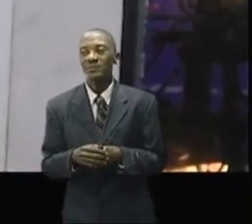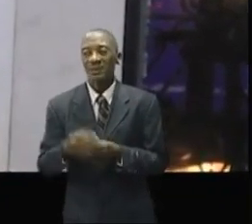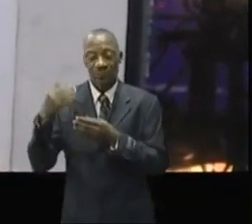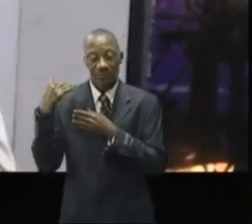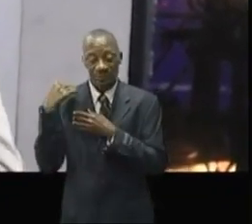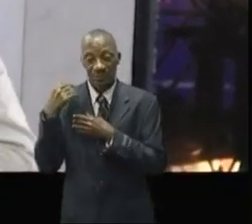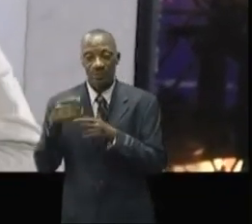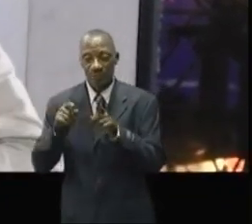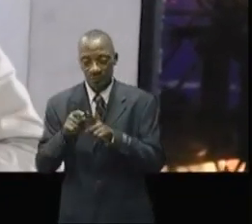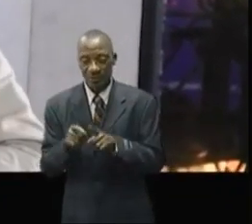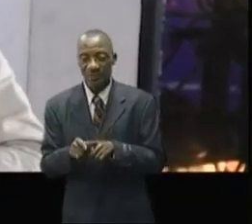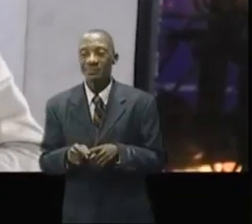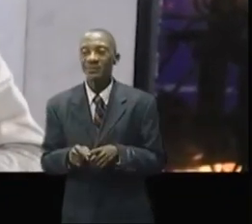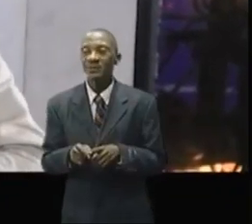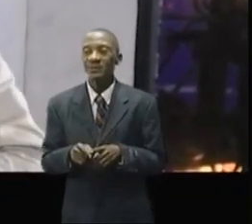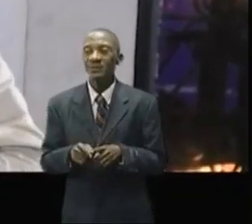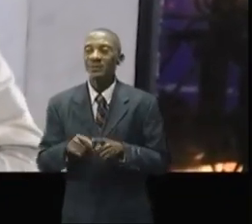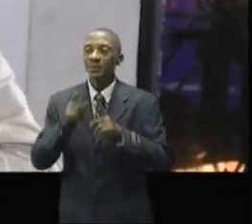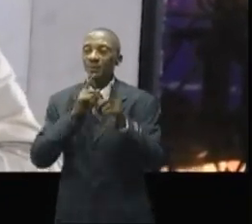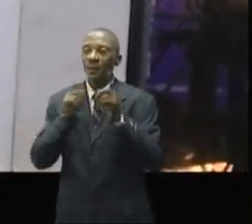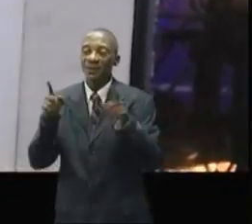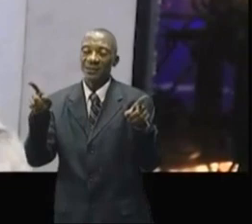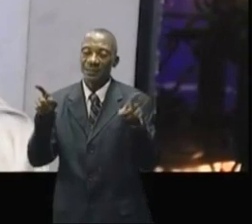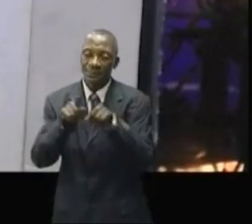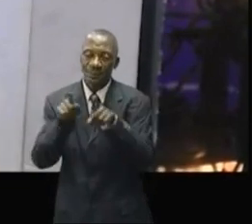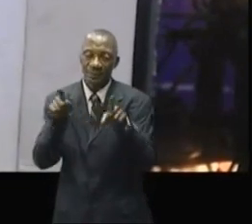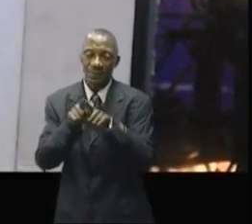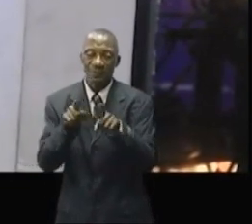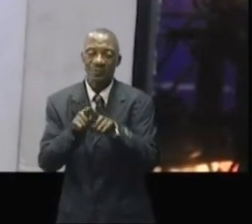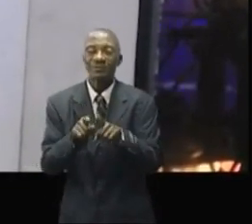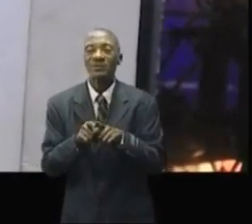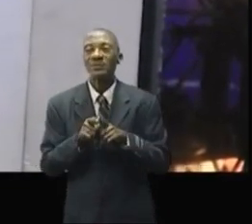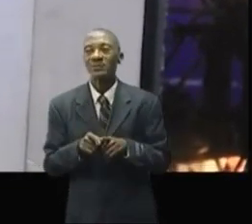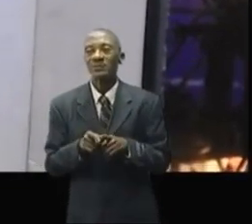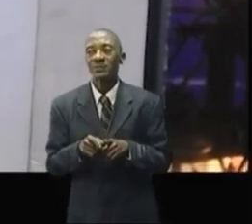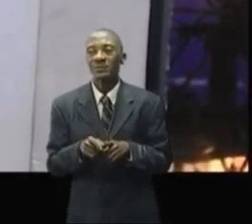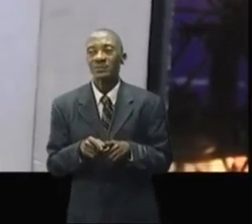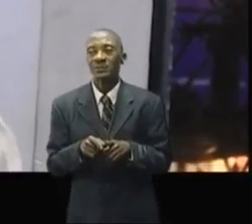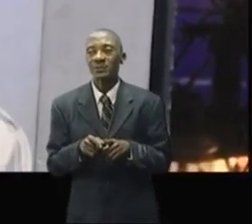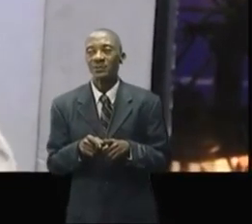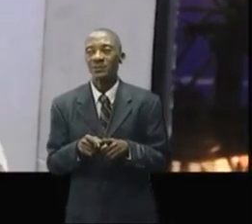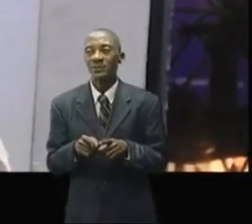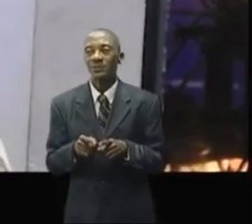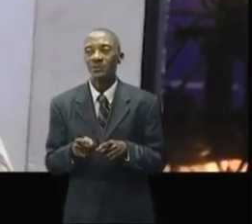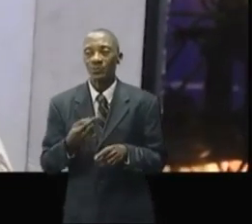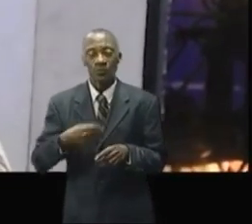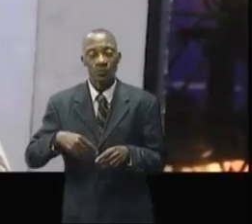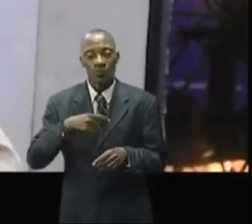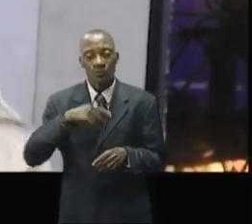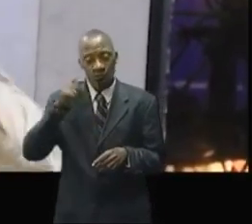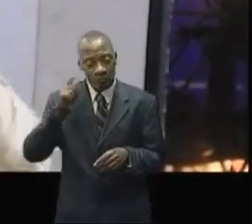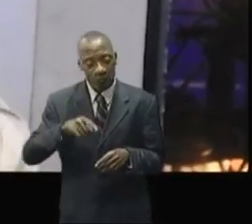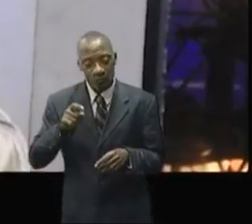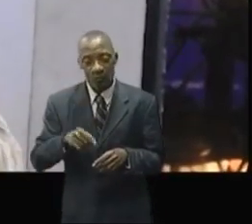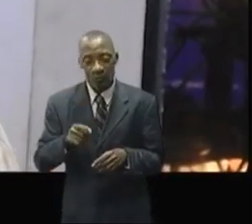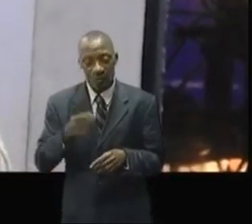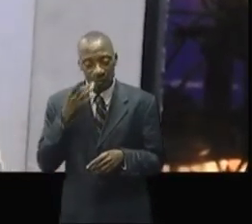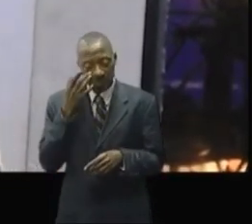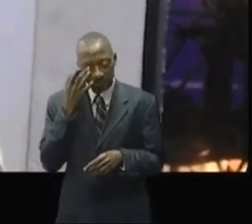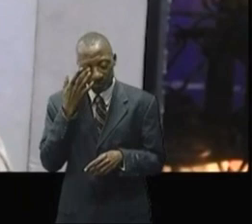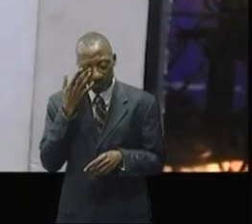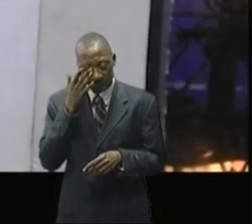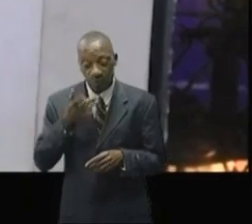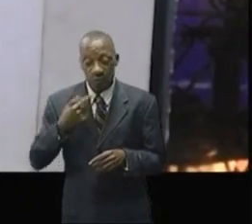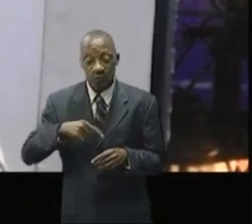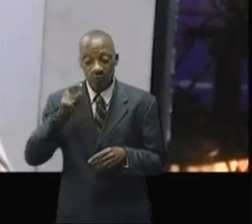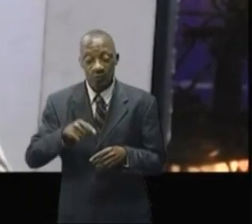prophétique et stratégique pour nous les RDC. Nous devons nous mobiliser comme un seul homme, surtout le corps de Christ, pour prier